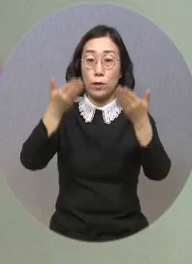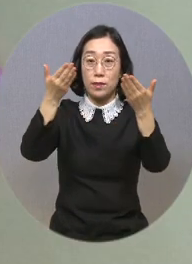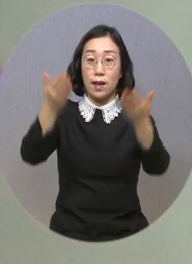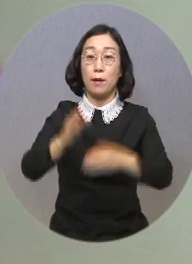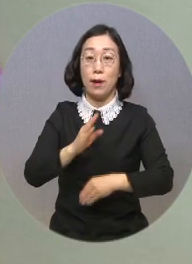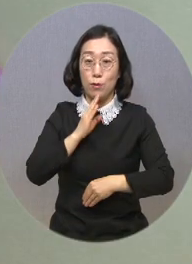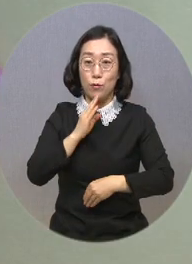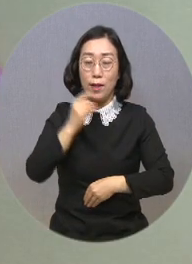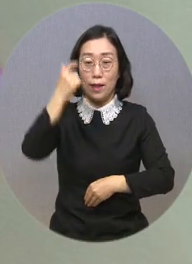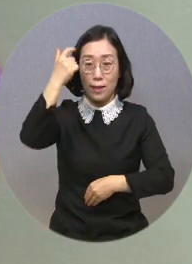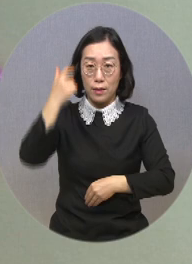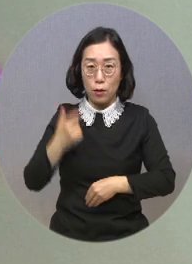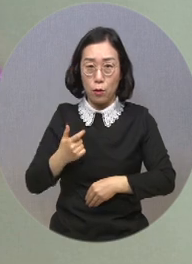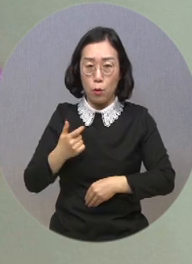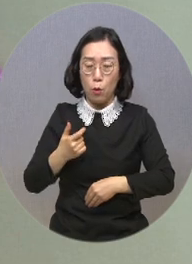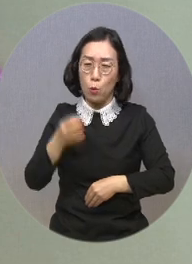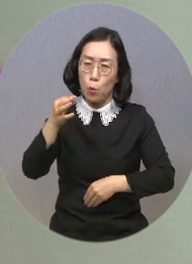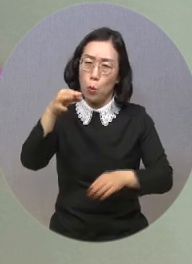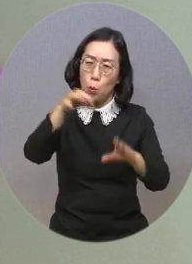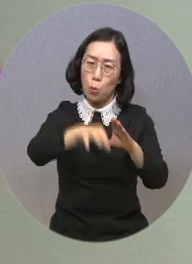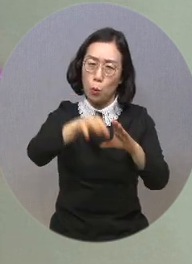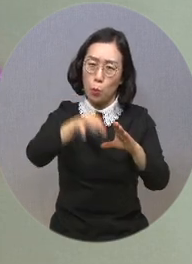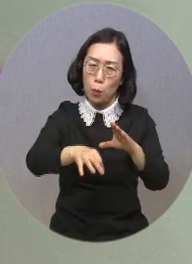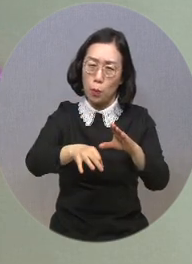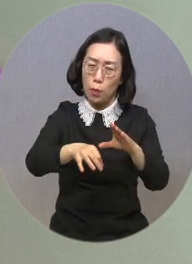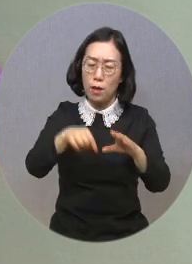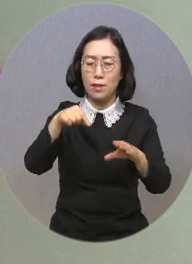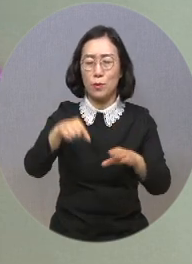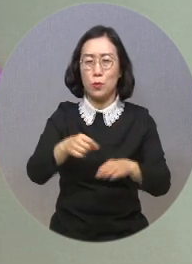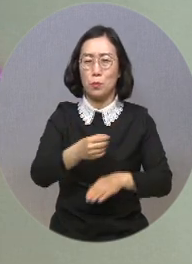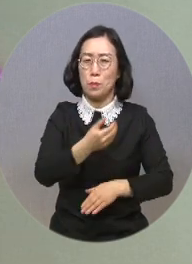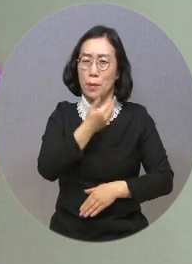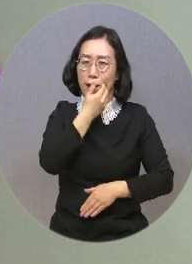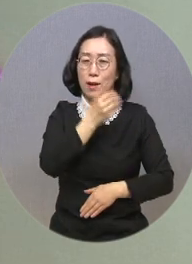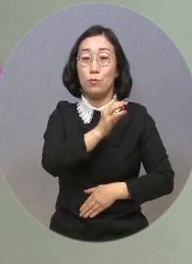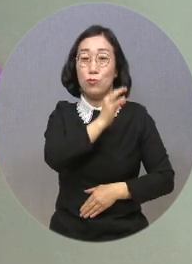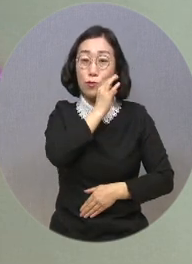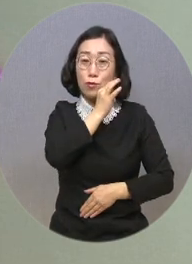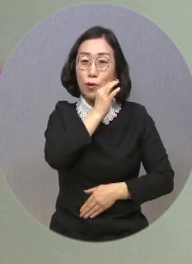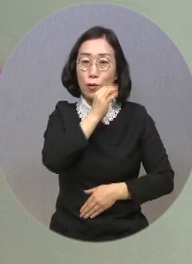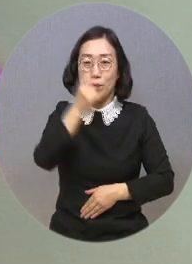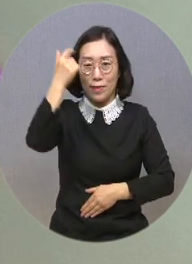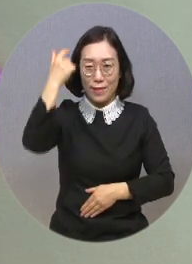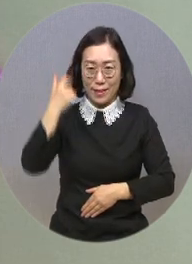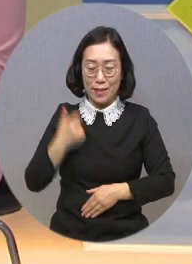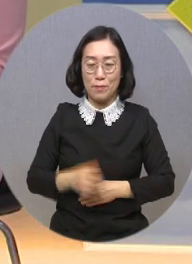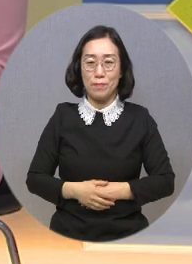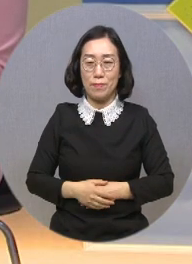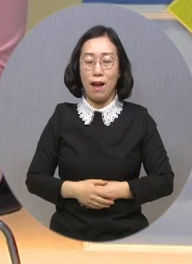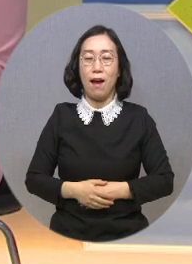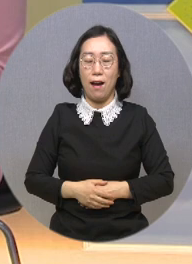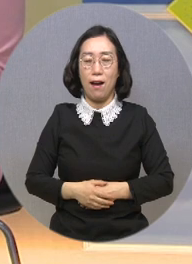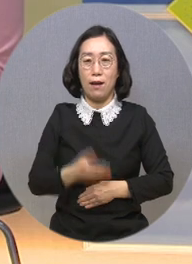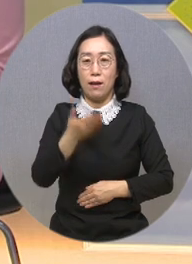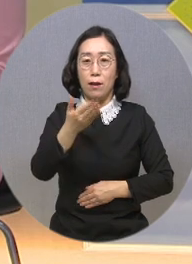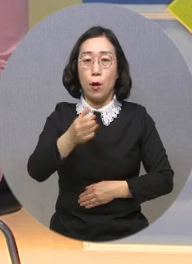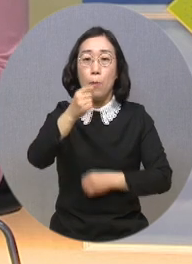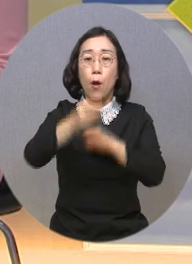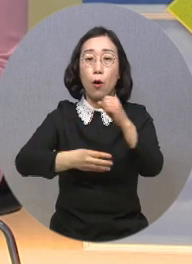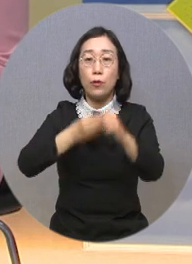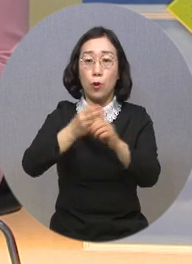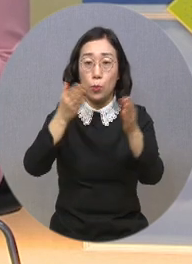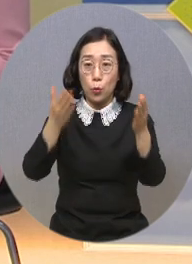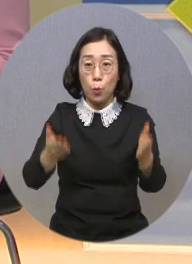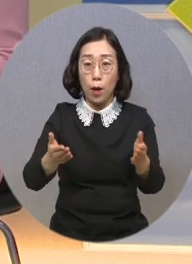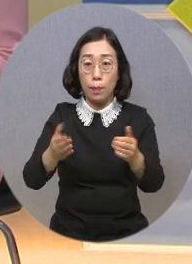내가 왜 기부만 하고 있었던 그런 봉사에서 좀 부끄러웠던 그런 삶을 느끼게 됐죠. 네, 회장님은 예. 몇 년이나